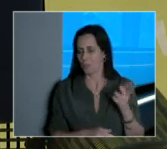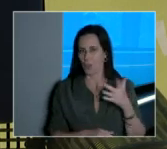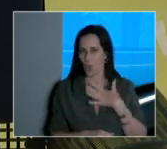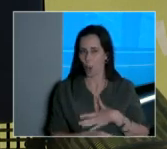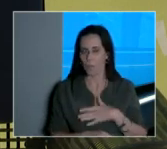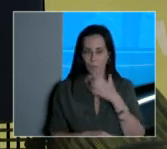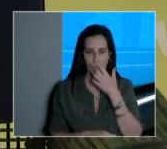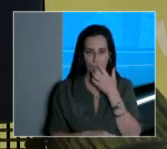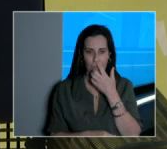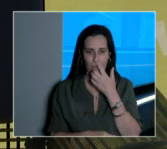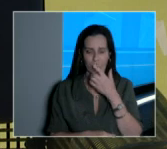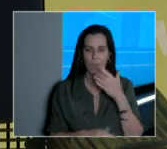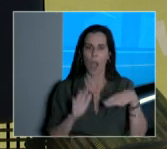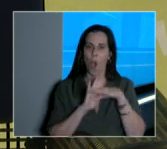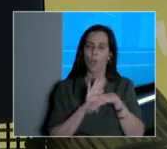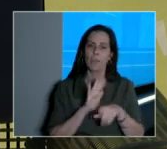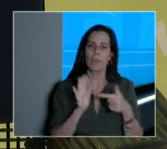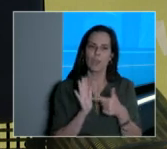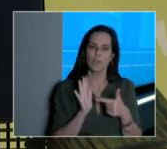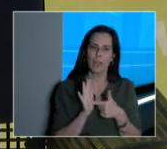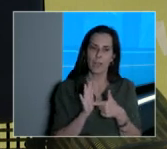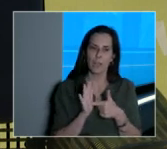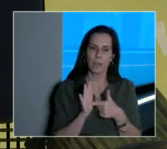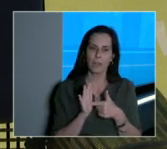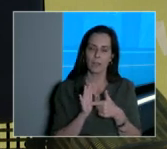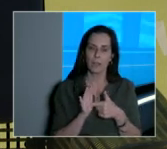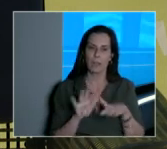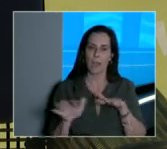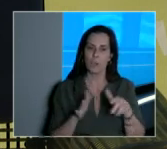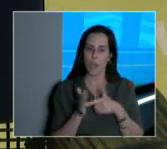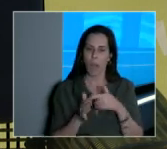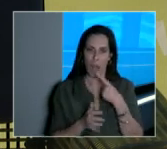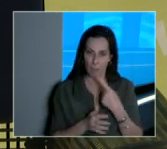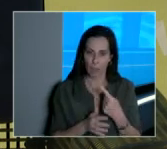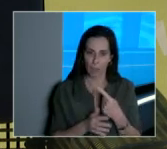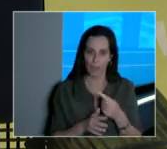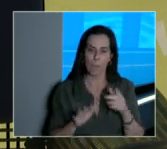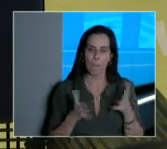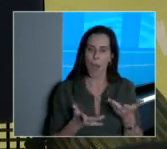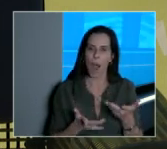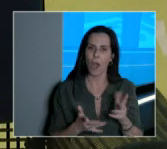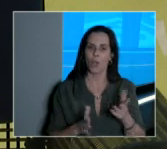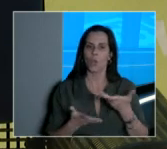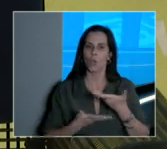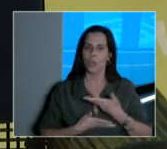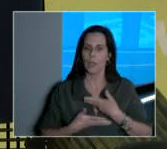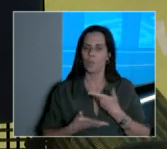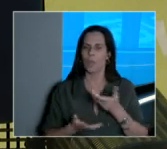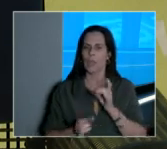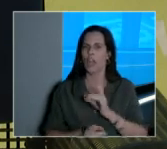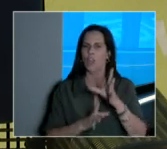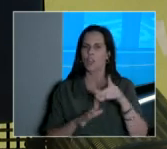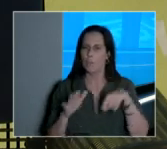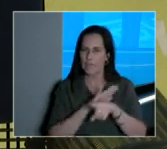רוצה. עכשיו זה נכון שהחוקים האלה נועדו, הרי הממשלה באה ואמרה, מה, לא נותנים לנו לגרש את המסתנני